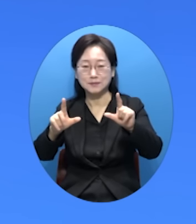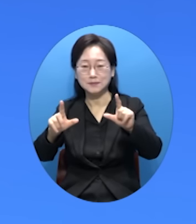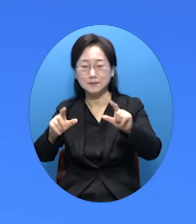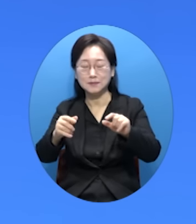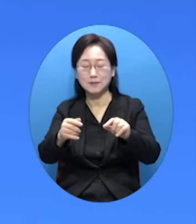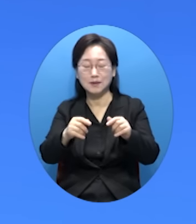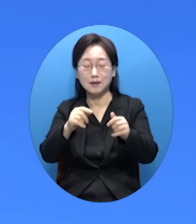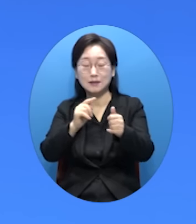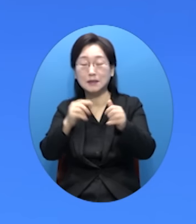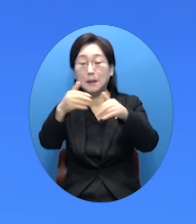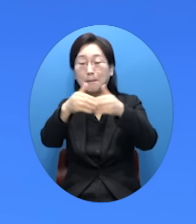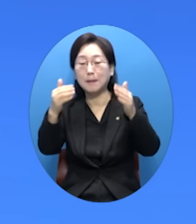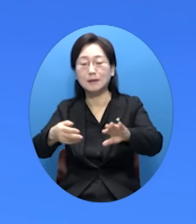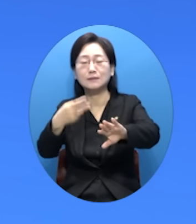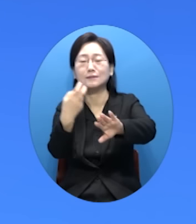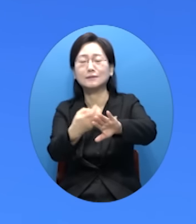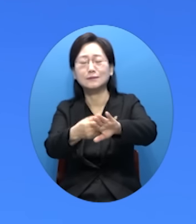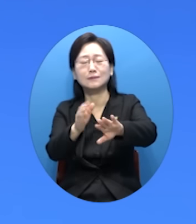여보세요